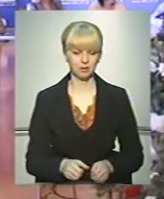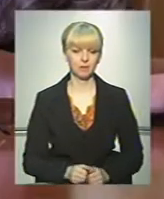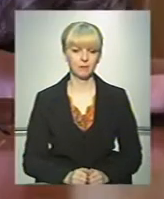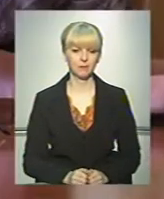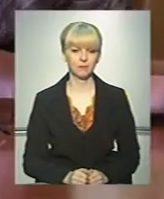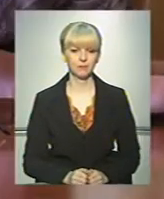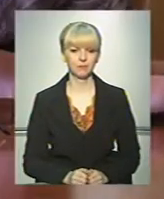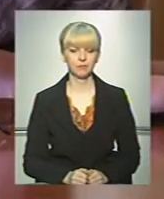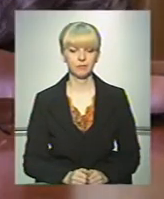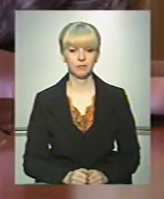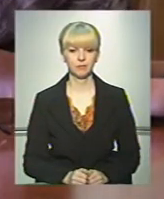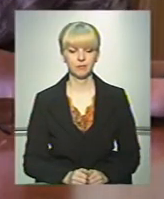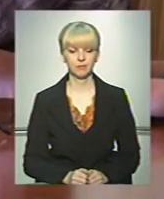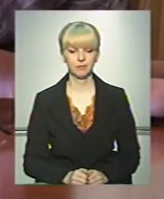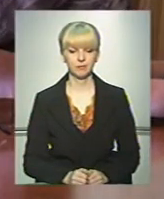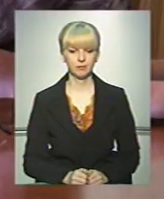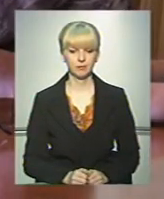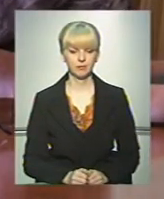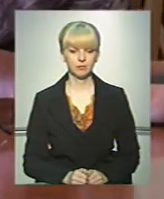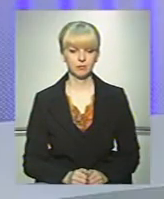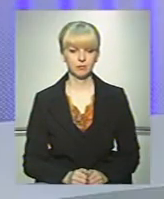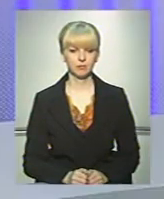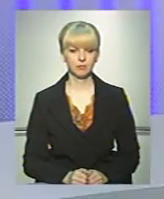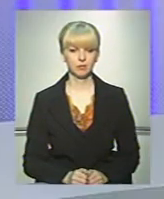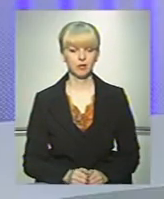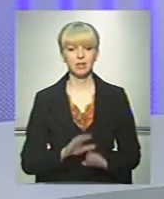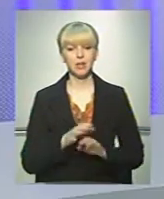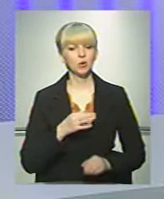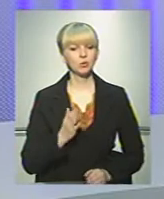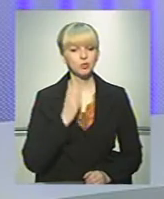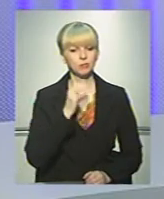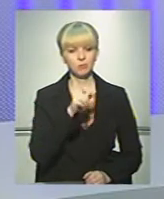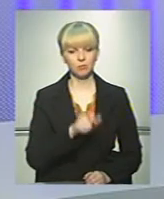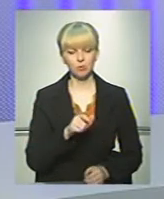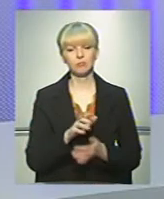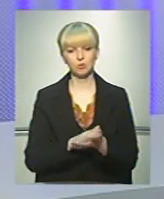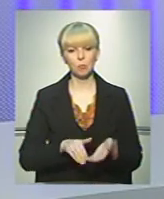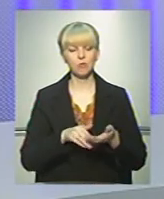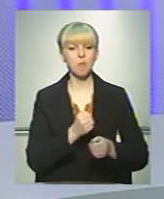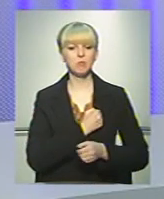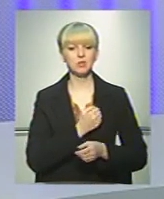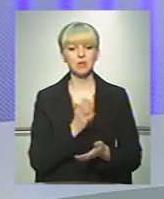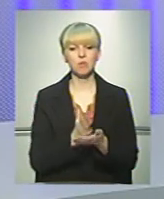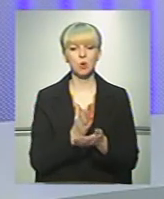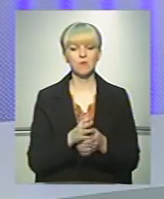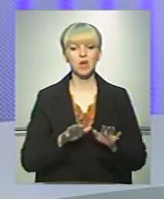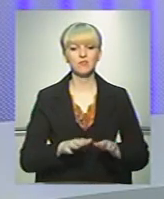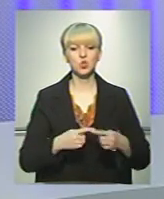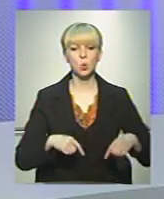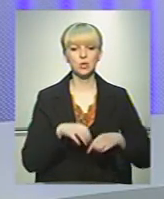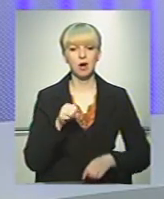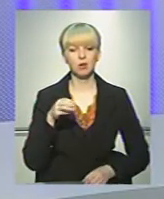Анастасія Кокоячук, Назар Волошинюк, телеканал «Буковина». Небайдужі буковинці продовжують допомагати бійцям, які перебувають в зоні